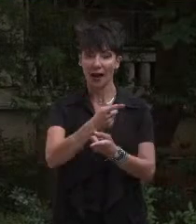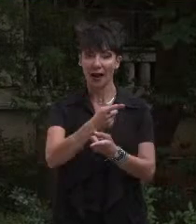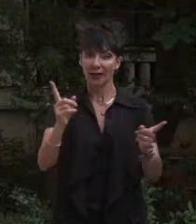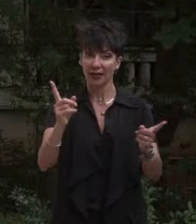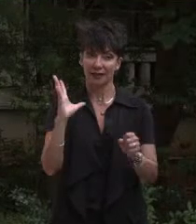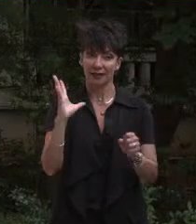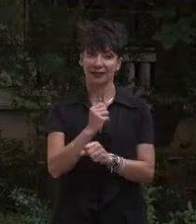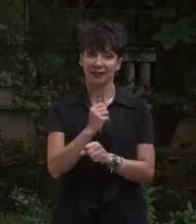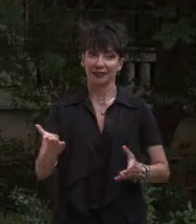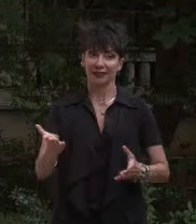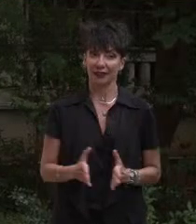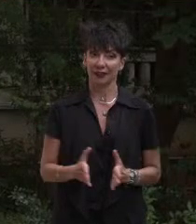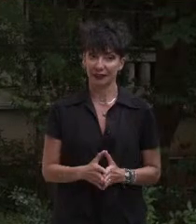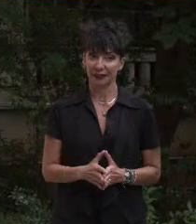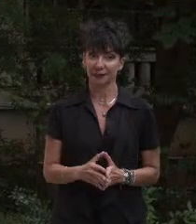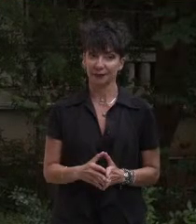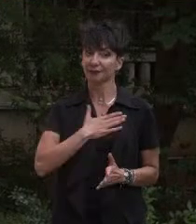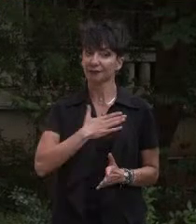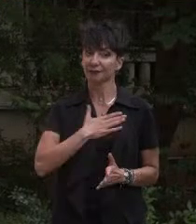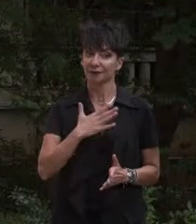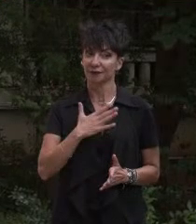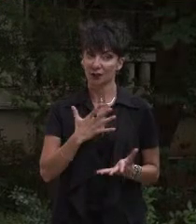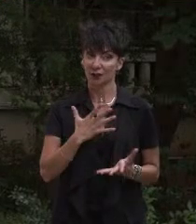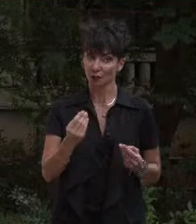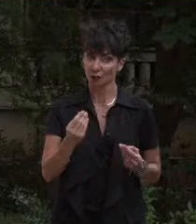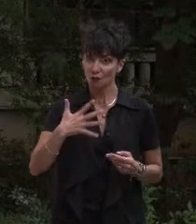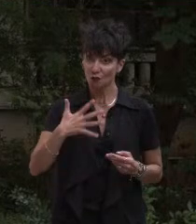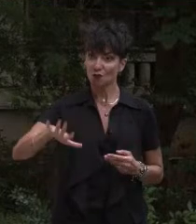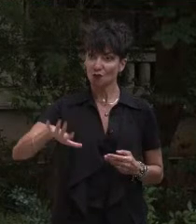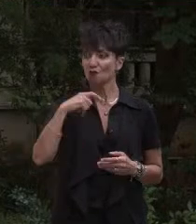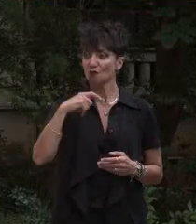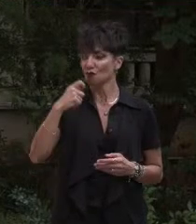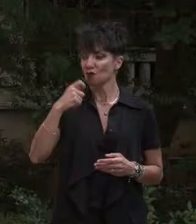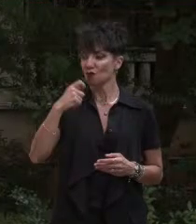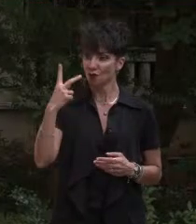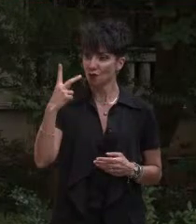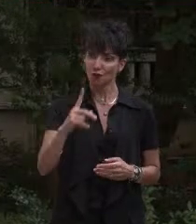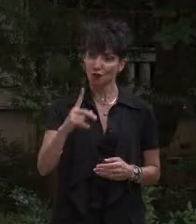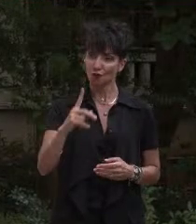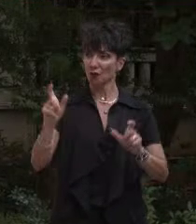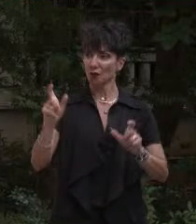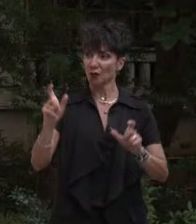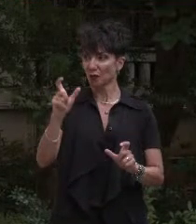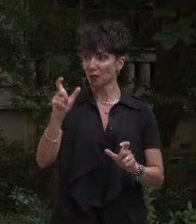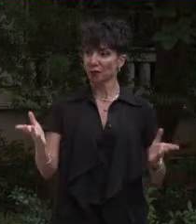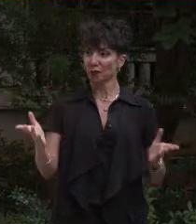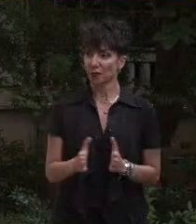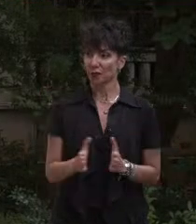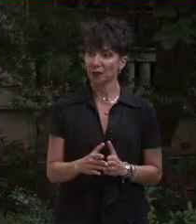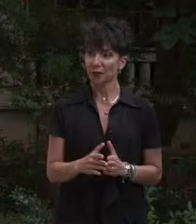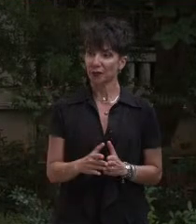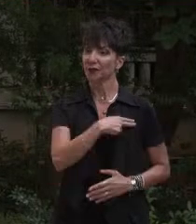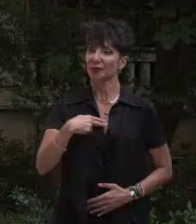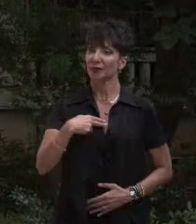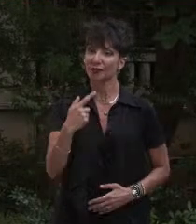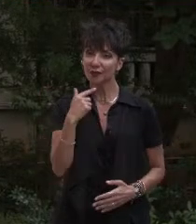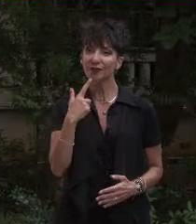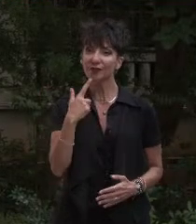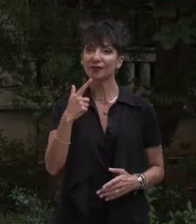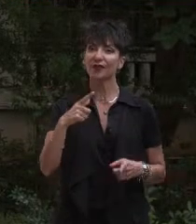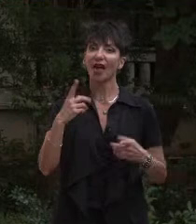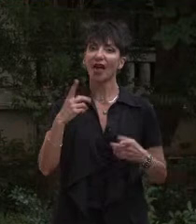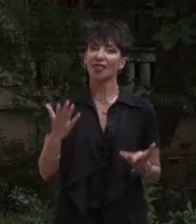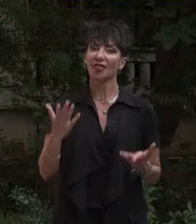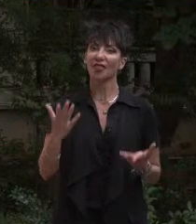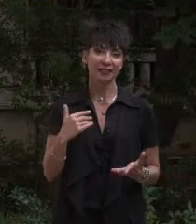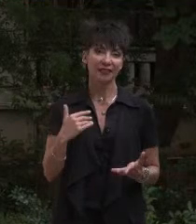το καταφέρατε. Ευχαριστώ όλους, τους γονείς σας, εσάς, τους καθηγητές σας, τους δασκάλους σας,